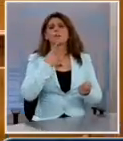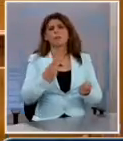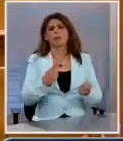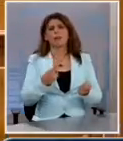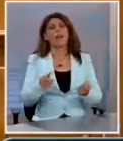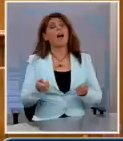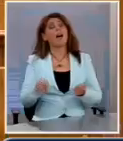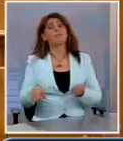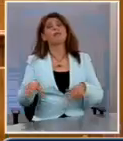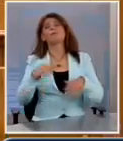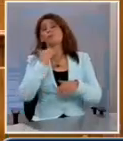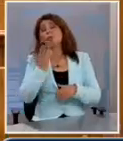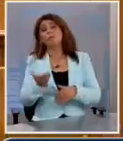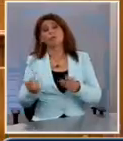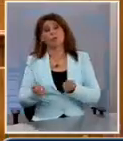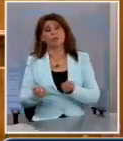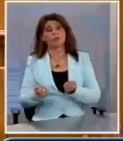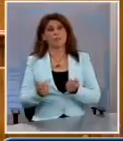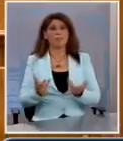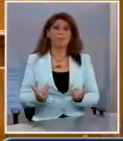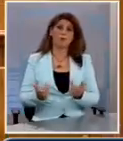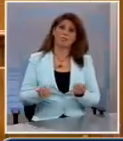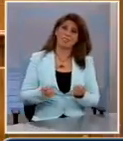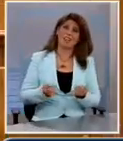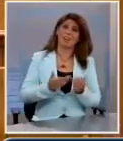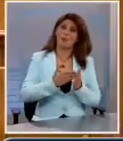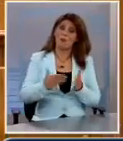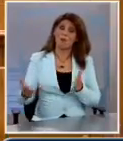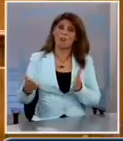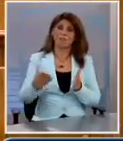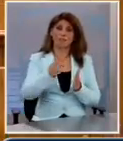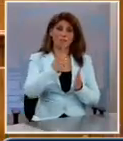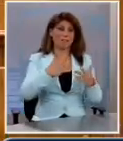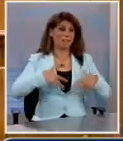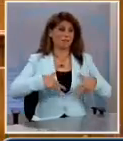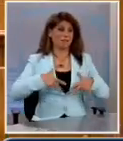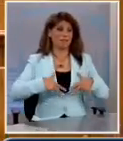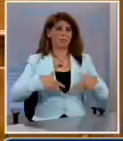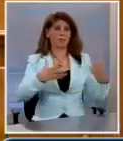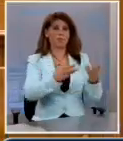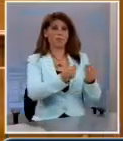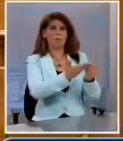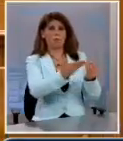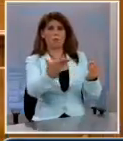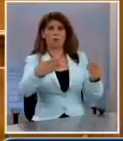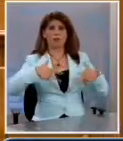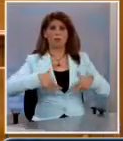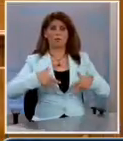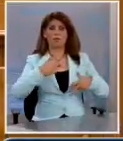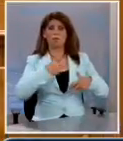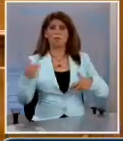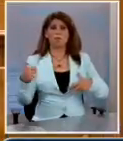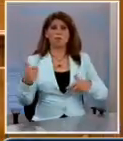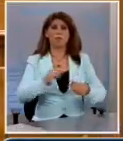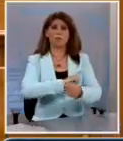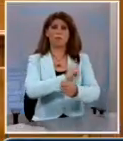αυτά που δεν μπορεί να κάνει. Αλλά πώς θα τα κάνει όλα αυτά, αναρωτιέμαι, μια κυβέρνηση της οποίας πολλοί υπουργοί έχουν ως μοναδικό